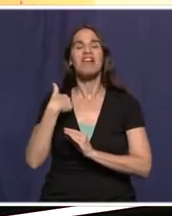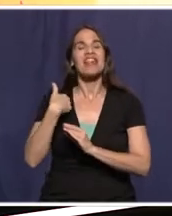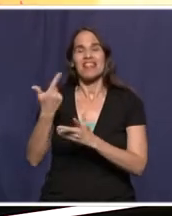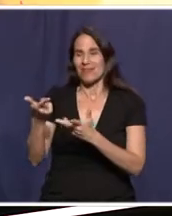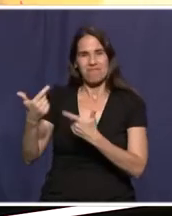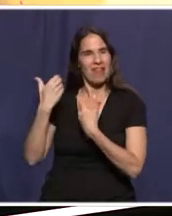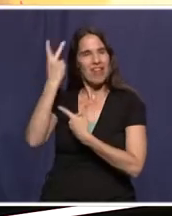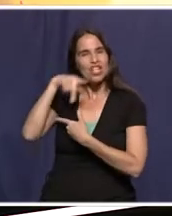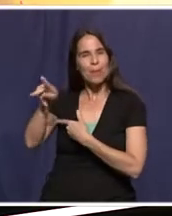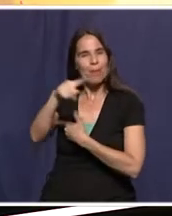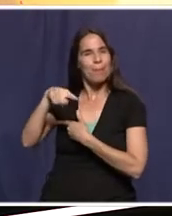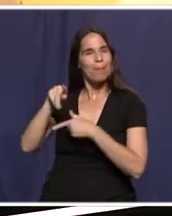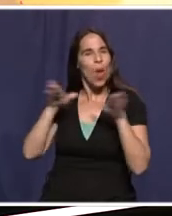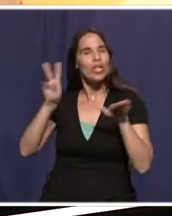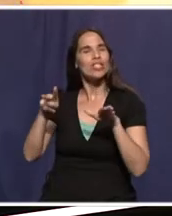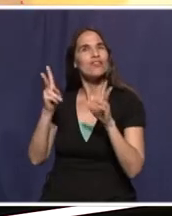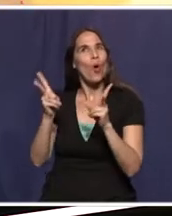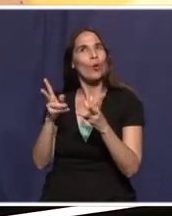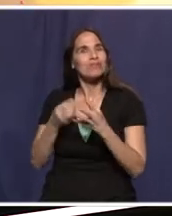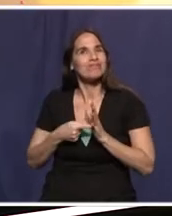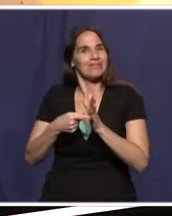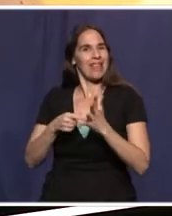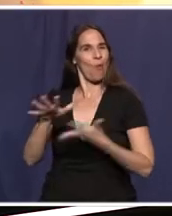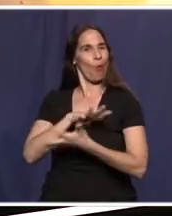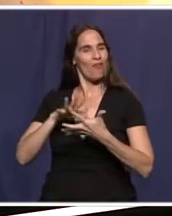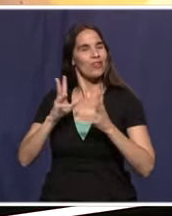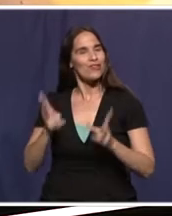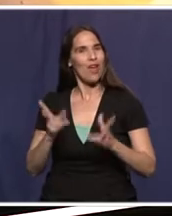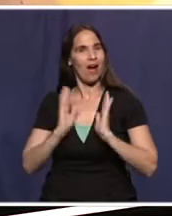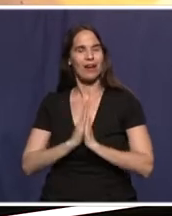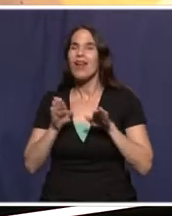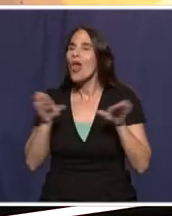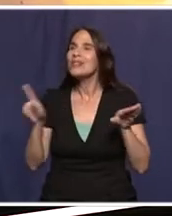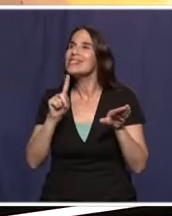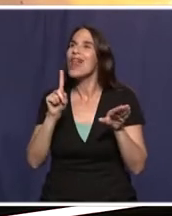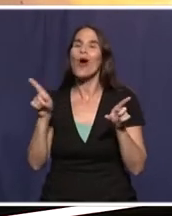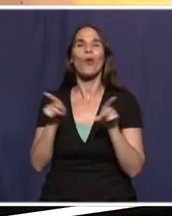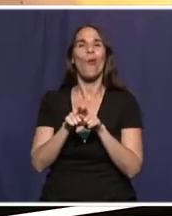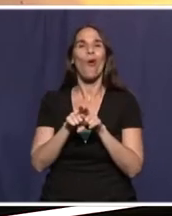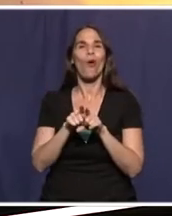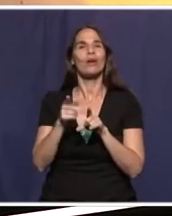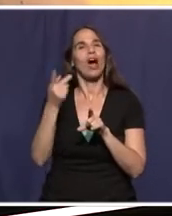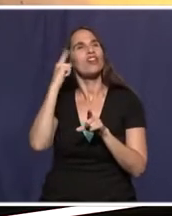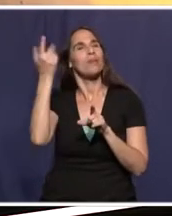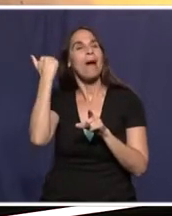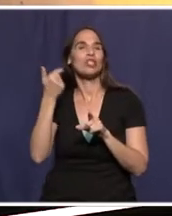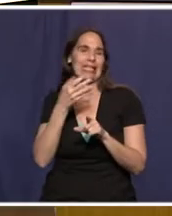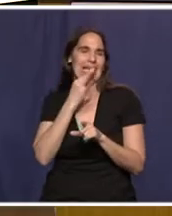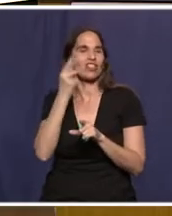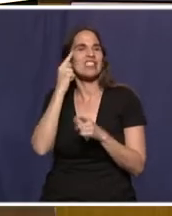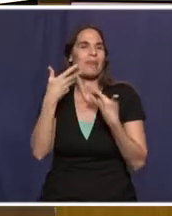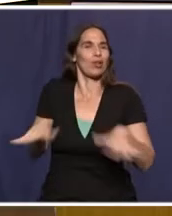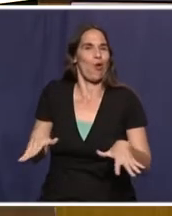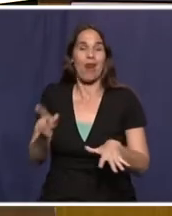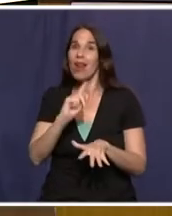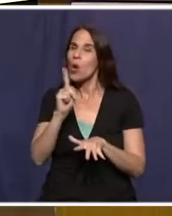לוד להכיל מורכבות. כך גם בשיחות החוצה. ברבות השנים לוד חדלה להיות עבורי מה שתפסתי ביותי נער כמכשול, למנוף ליצירת